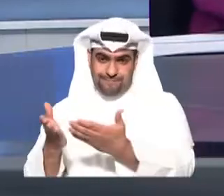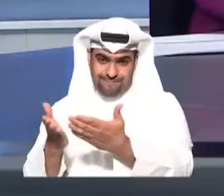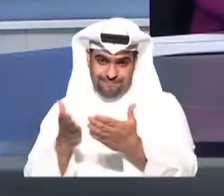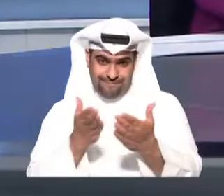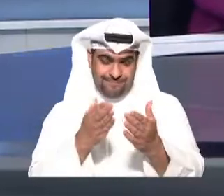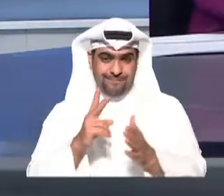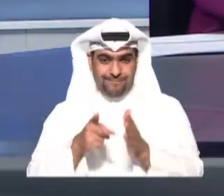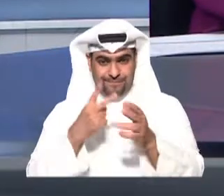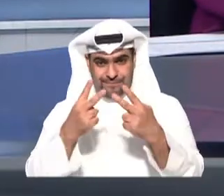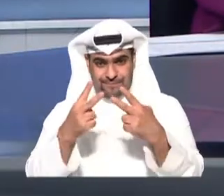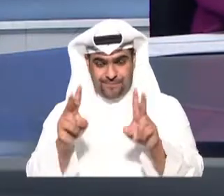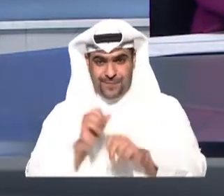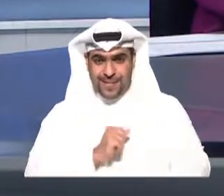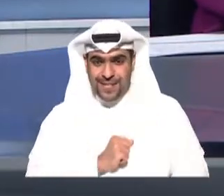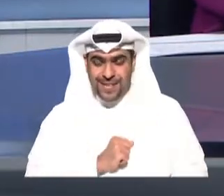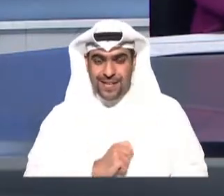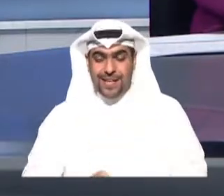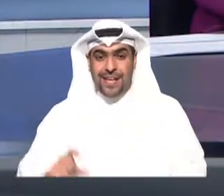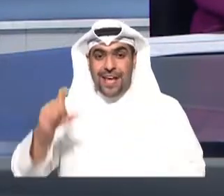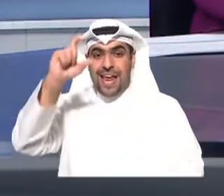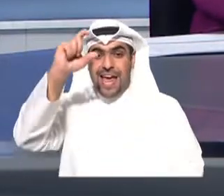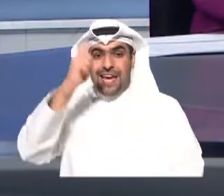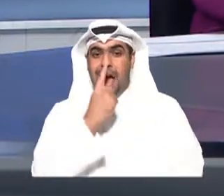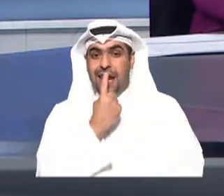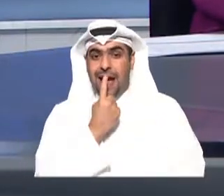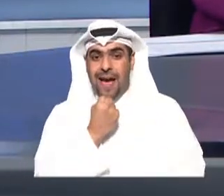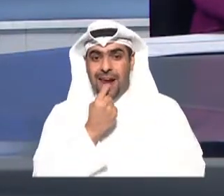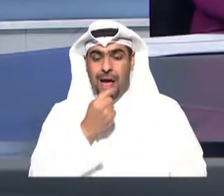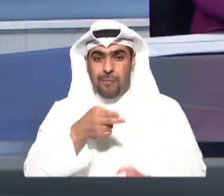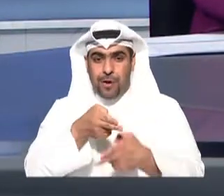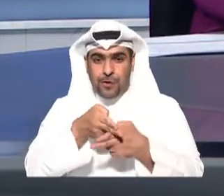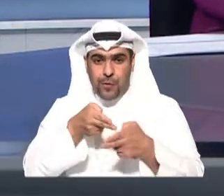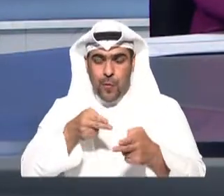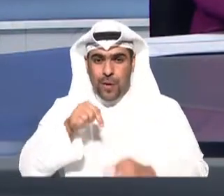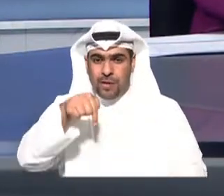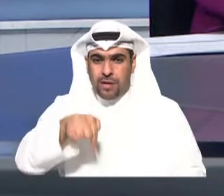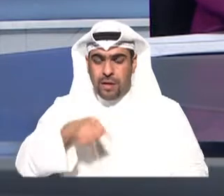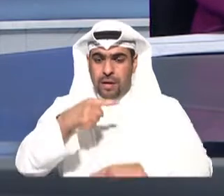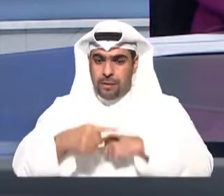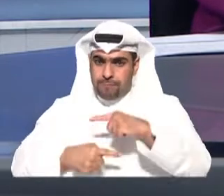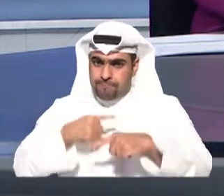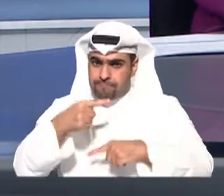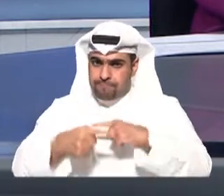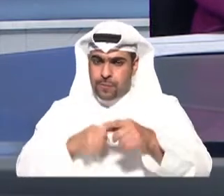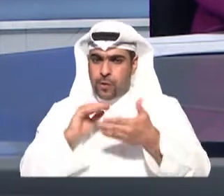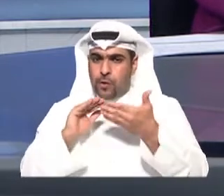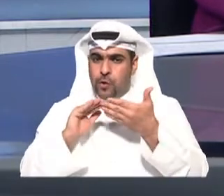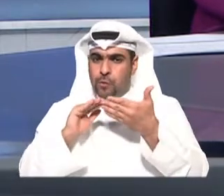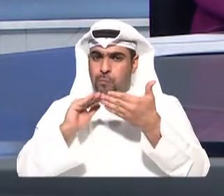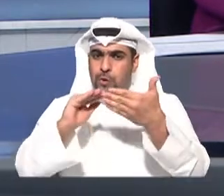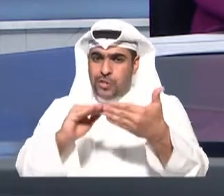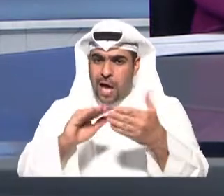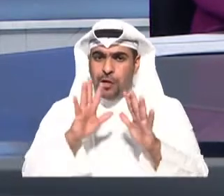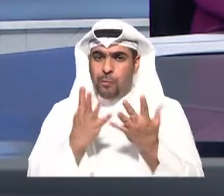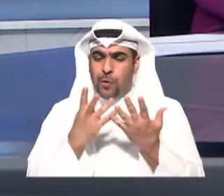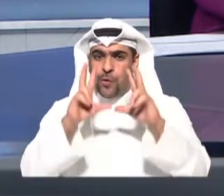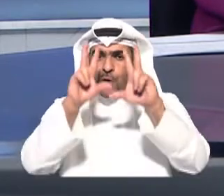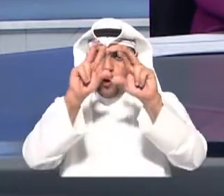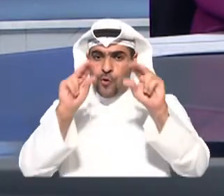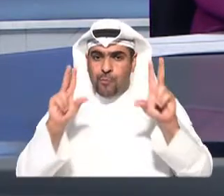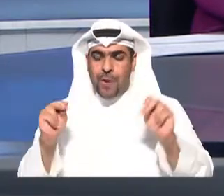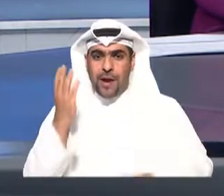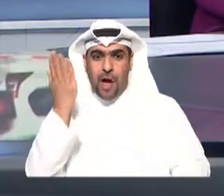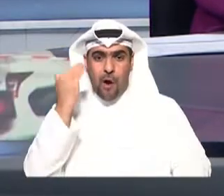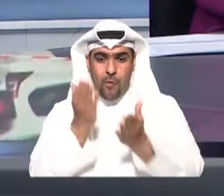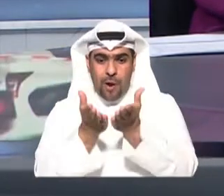واصل الهلال الأحمر الكويتي مد يد العون للأشقاء في جمهورية لبنان إثر حادث انفجار مرفأ بيروت